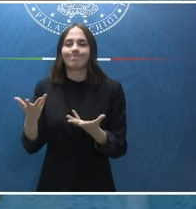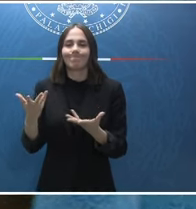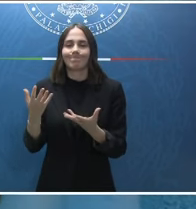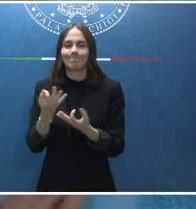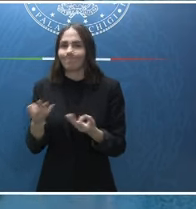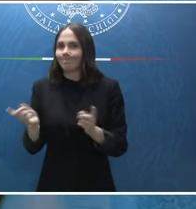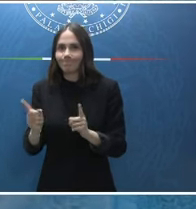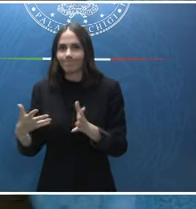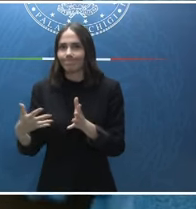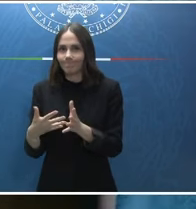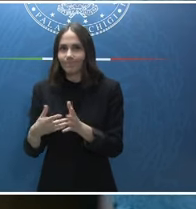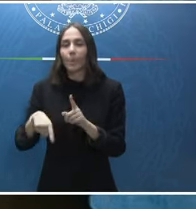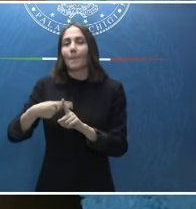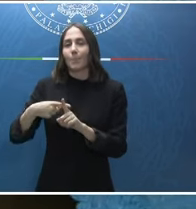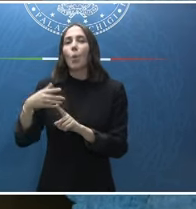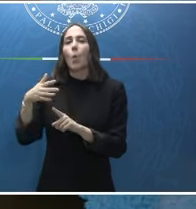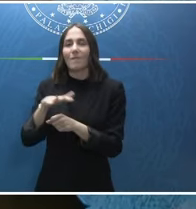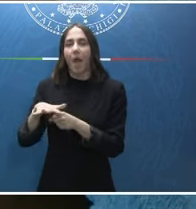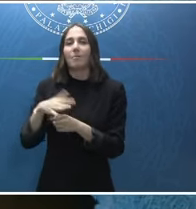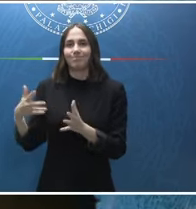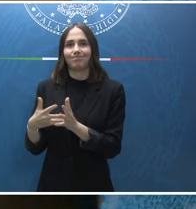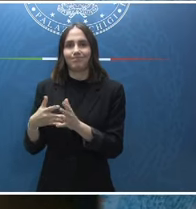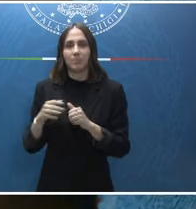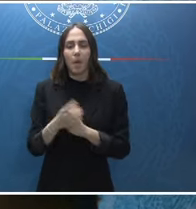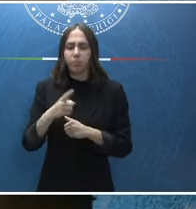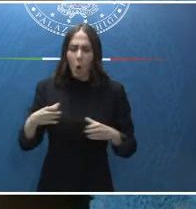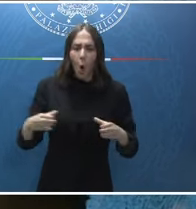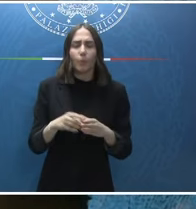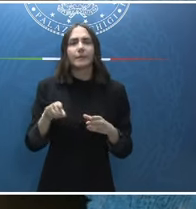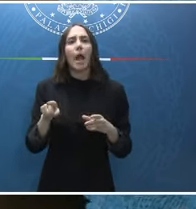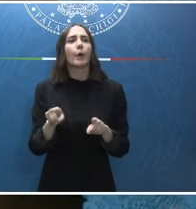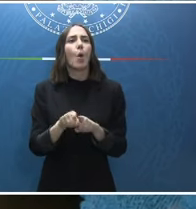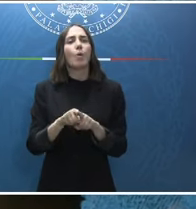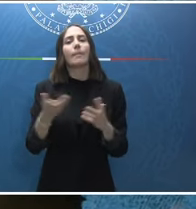comunità terapeutica non deve essere intesa come ultima spiaggia, ma come